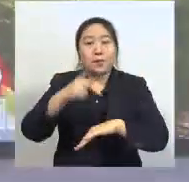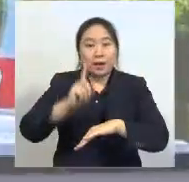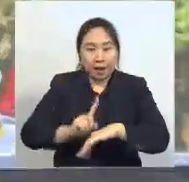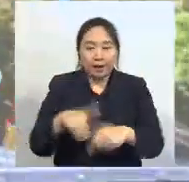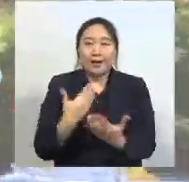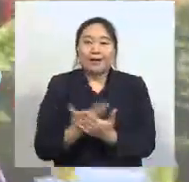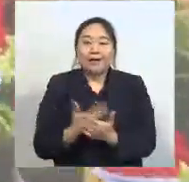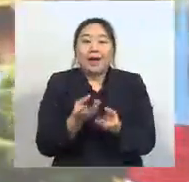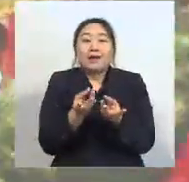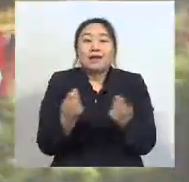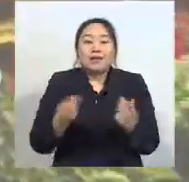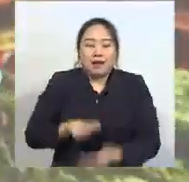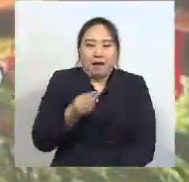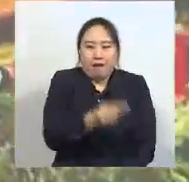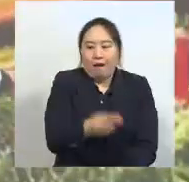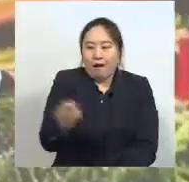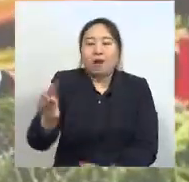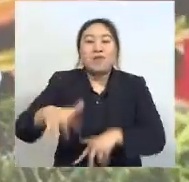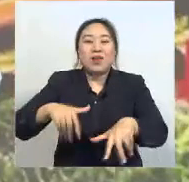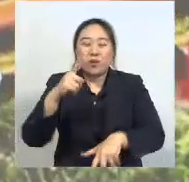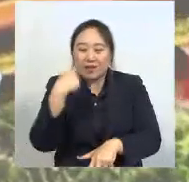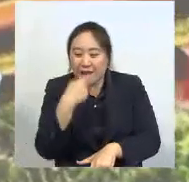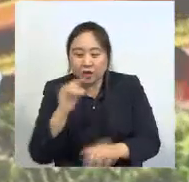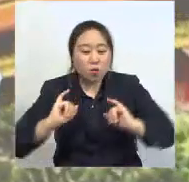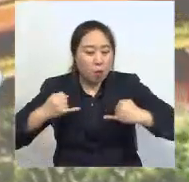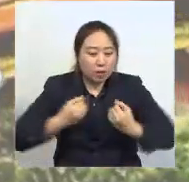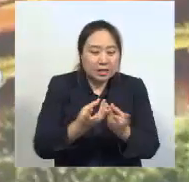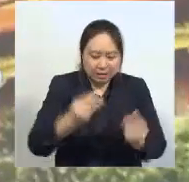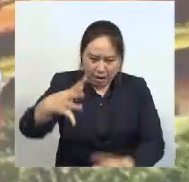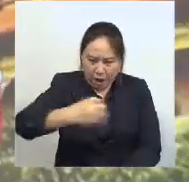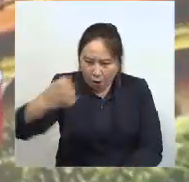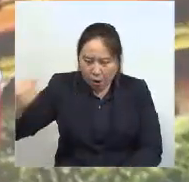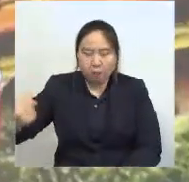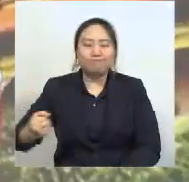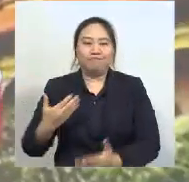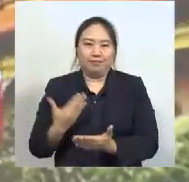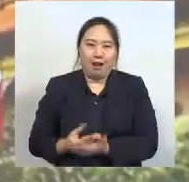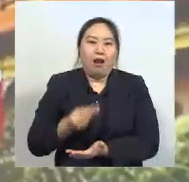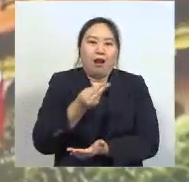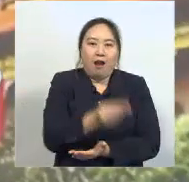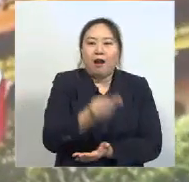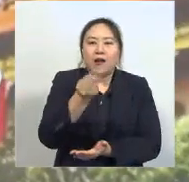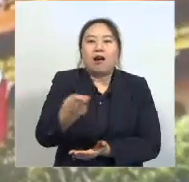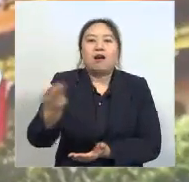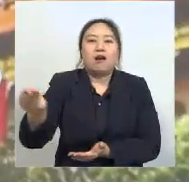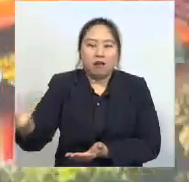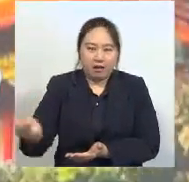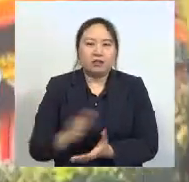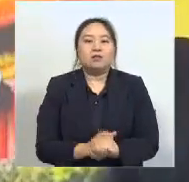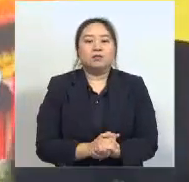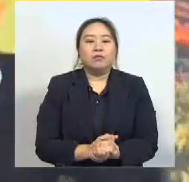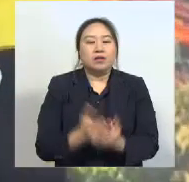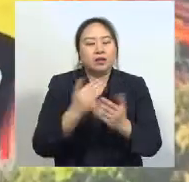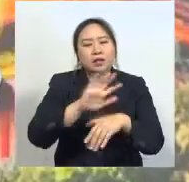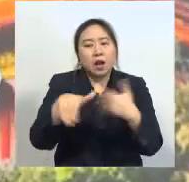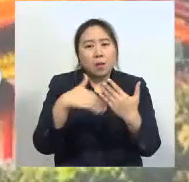าเวรคืนที่ดินให้กับประชาชนผู้ถูกเวรคืนเพื่อเยียวยาประชาชนผู้ที่ได้รับผลกระทบจากการเวรคืนในโครงการจำน